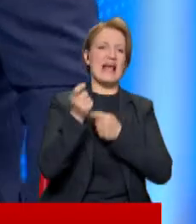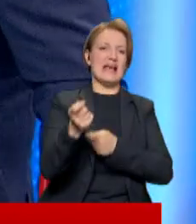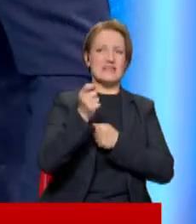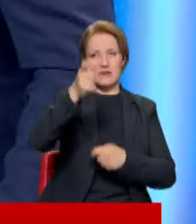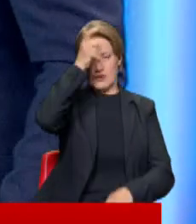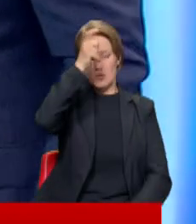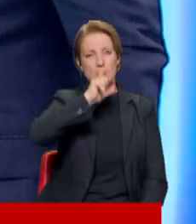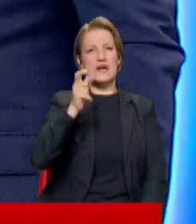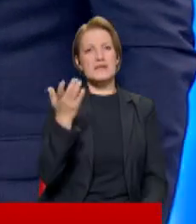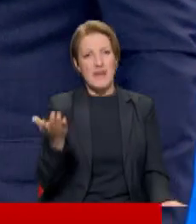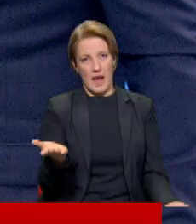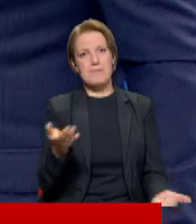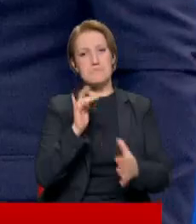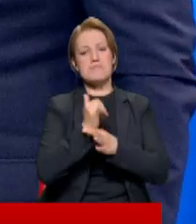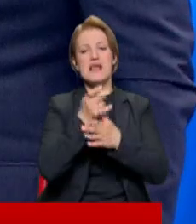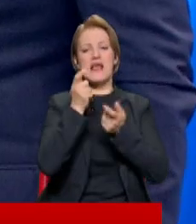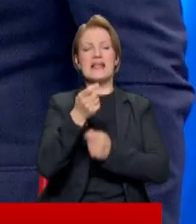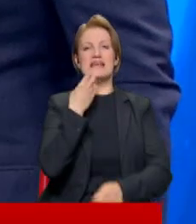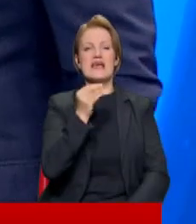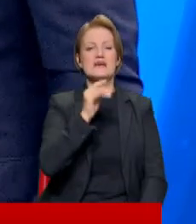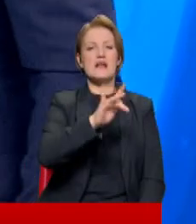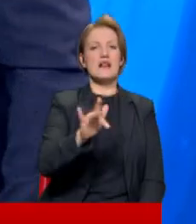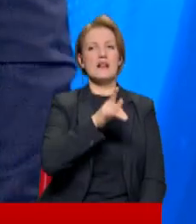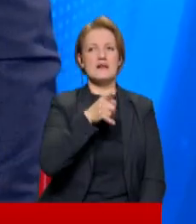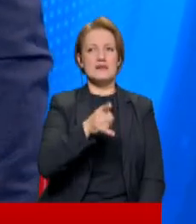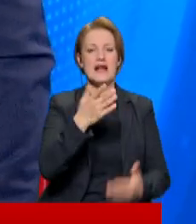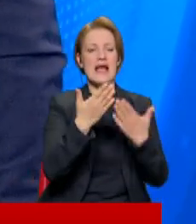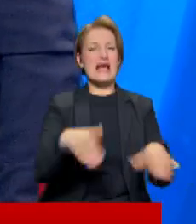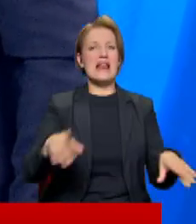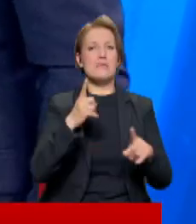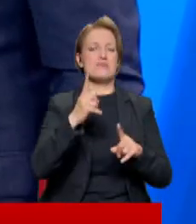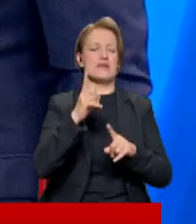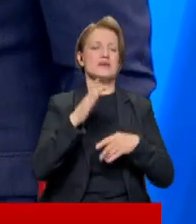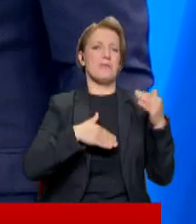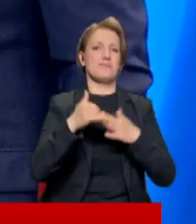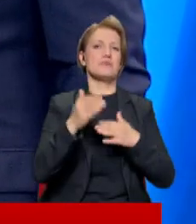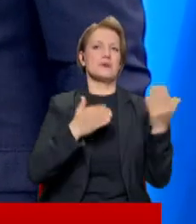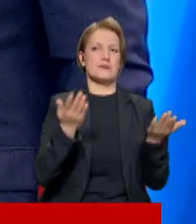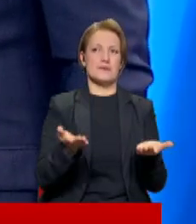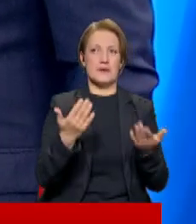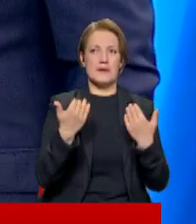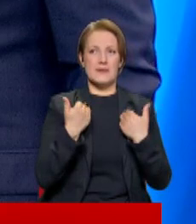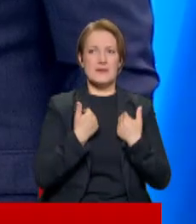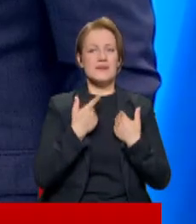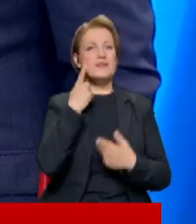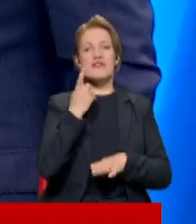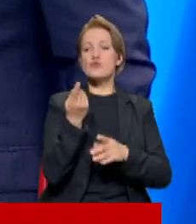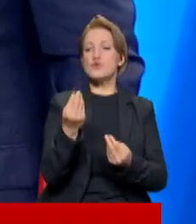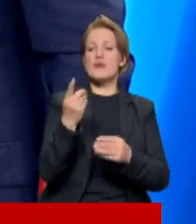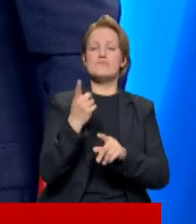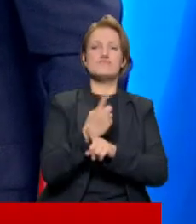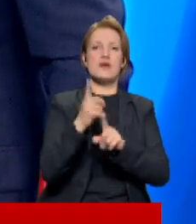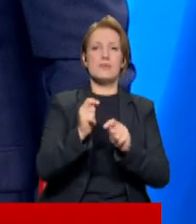Türkiye'de maalesef mesleki eğitim genç işsizliği öteleyen değil engelleyen bir yapıya sahip bakın devlet çok güzel bir şey yapıyor Ne yapıyor